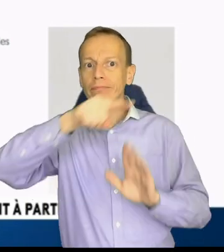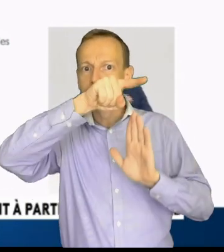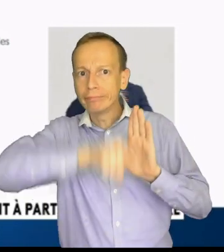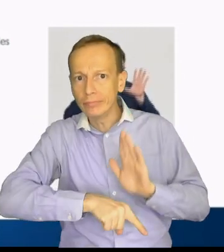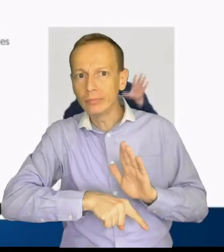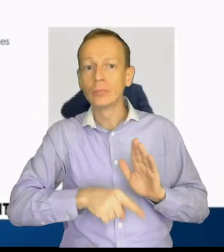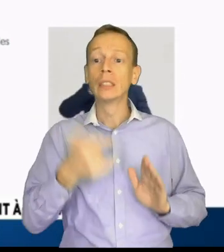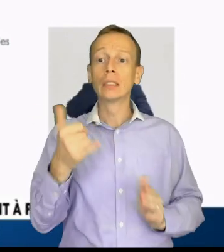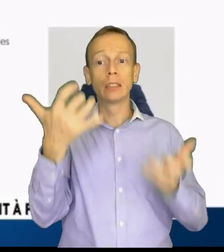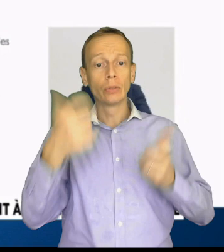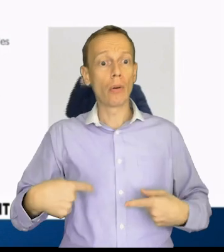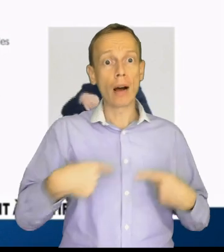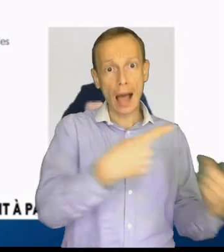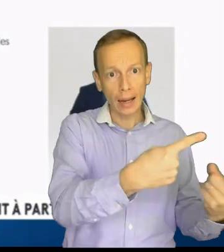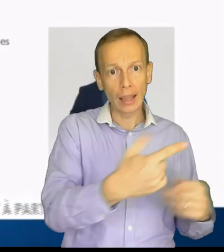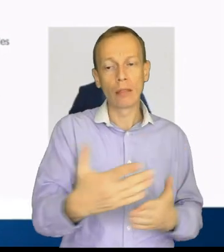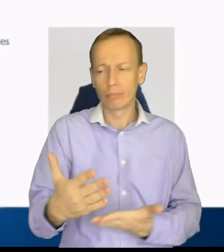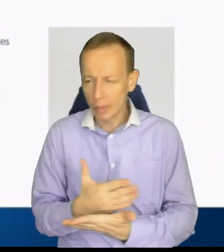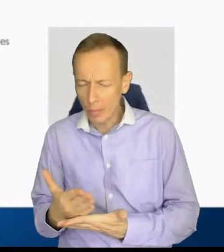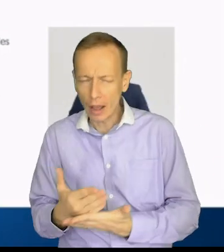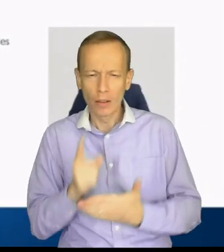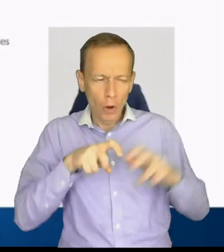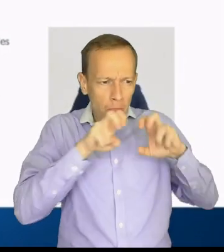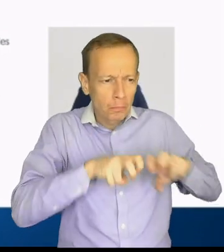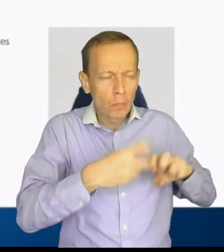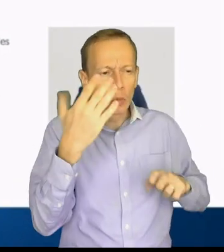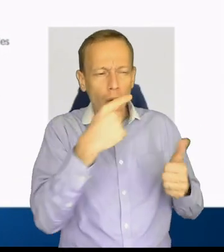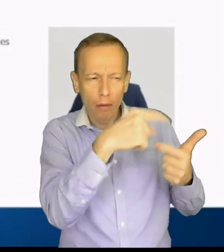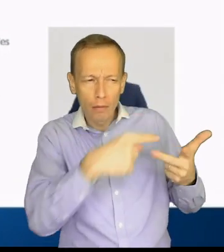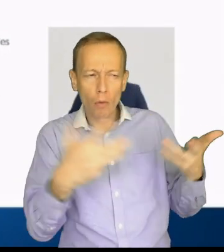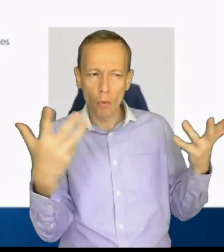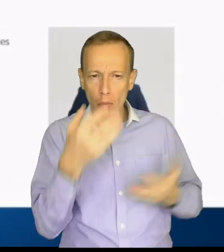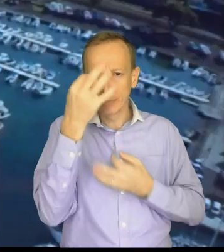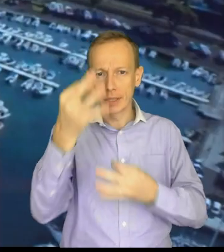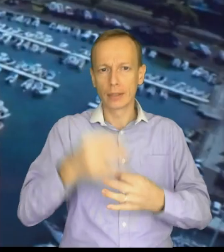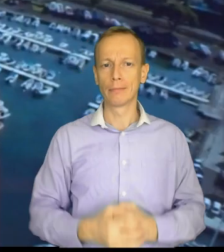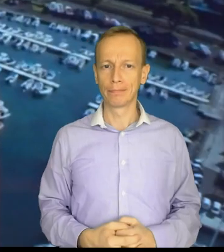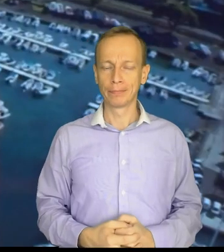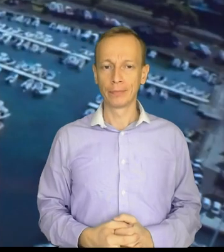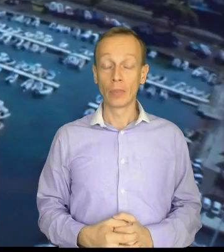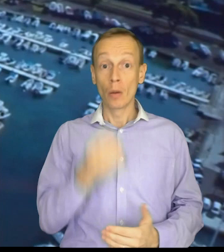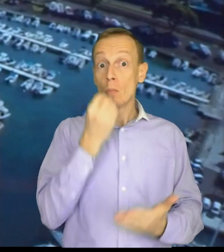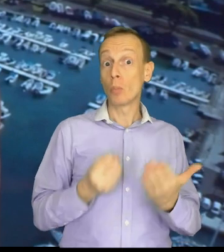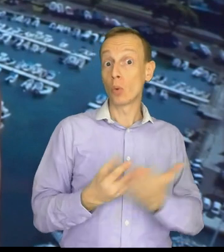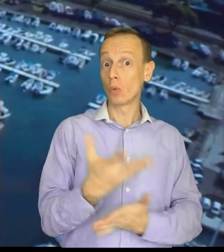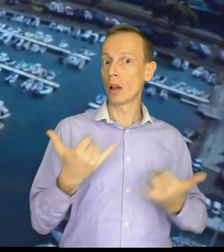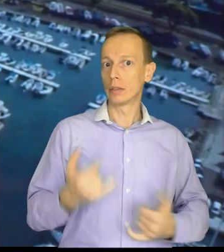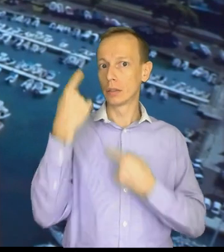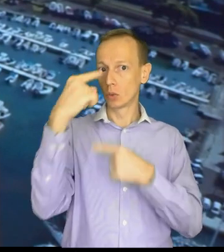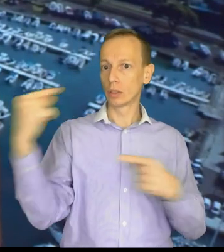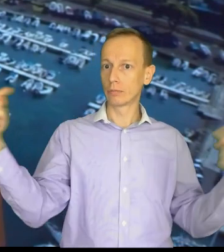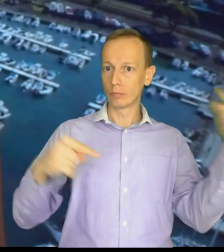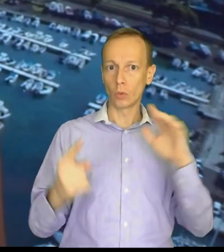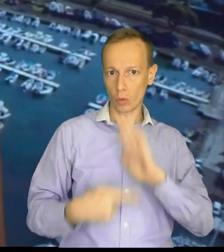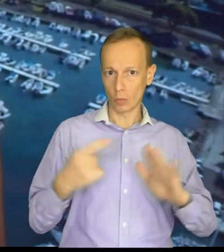il est impératif de se renseigner lors de la préparation du voyage. Voilà une bonne nouvelle donc pour notre